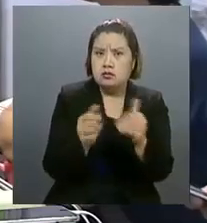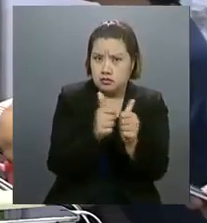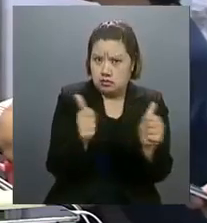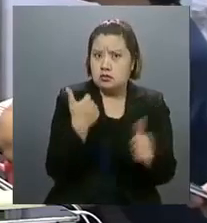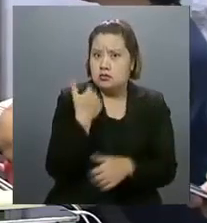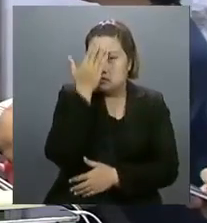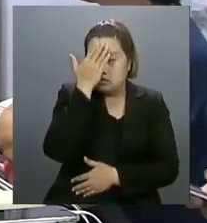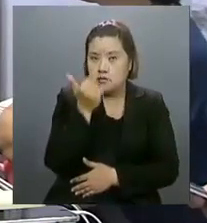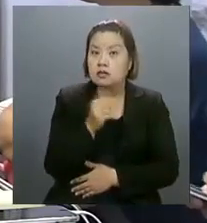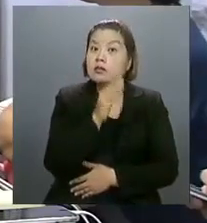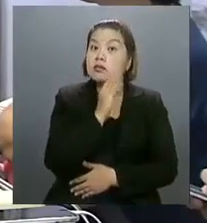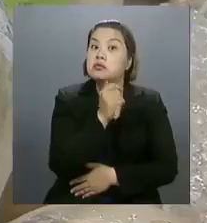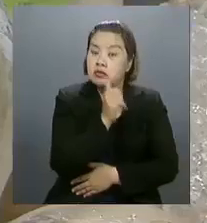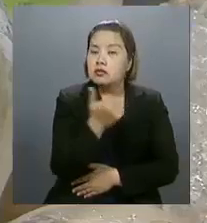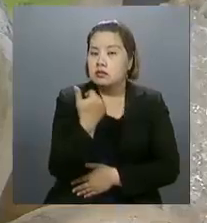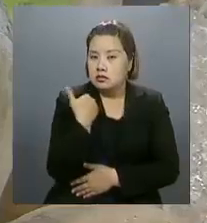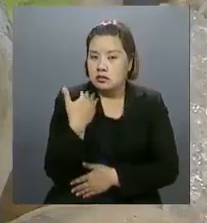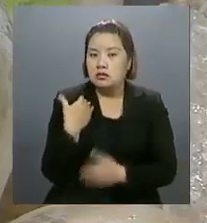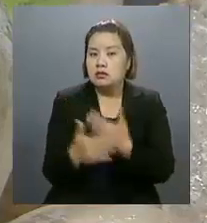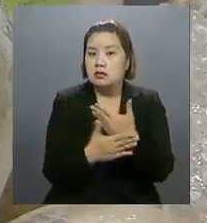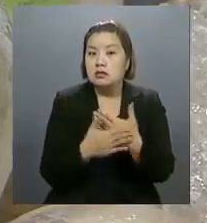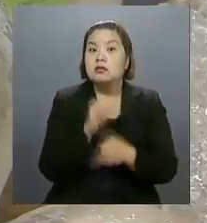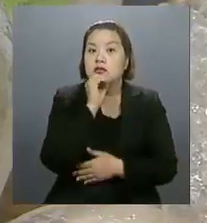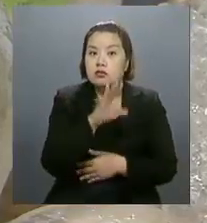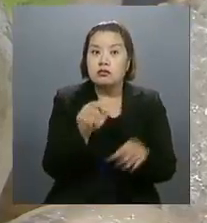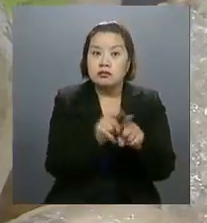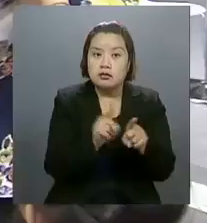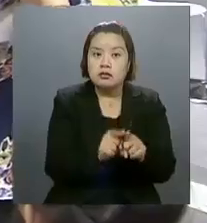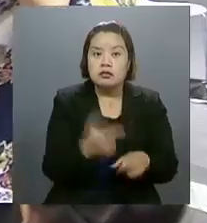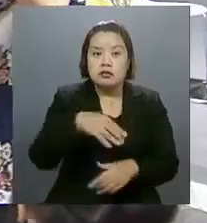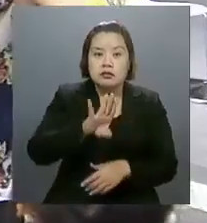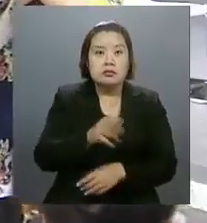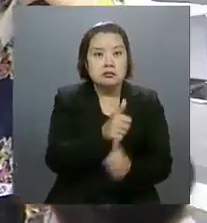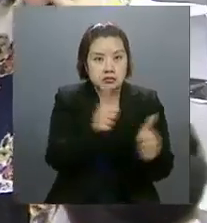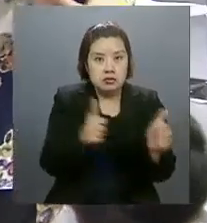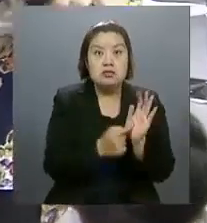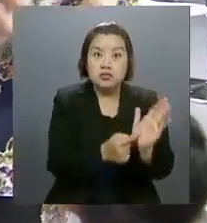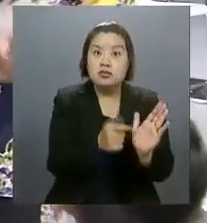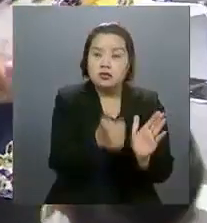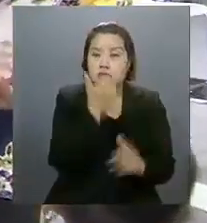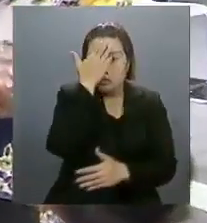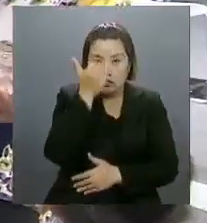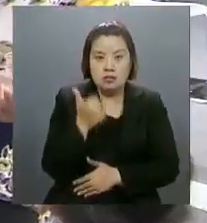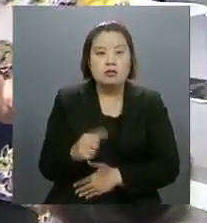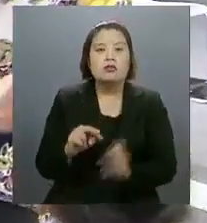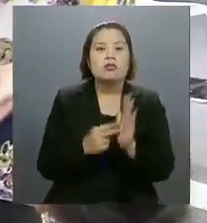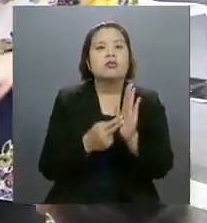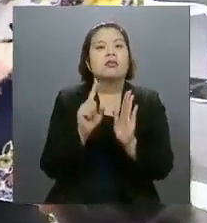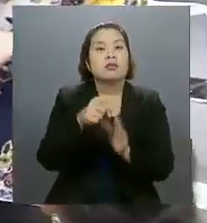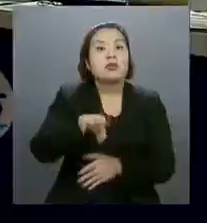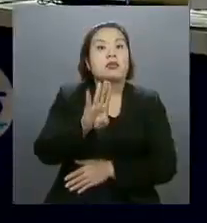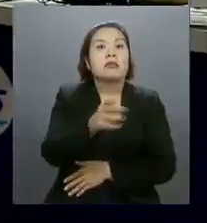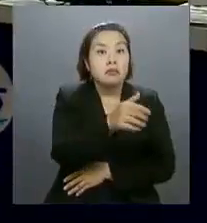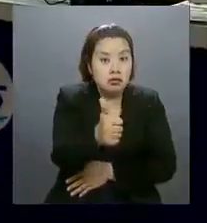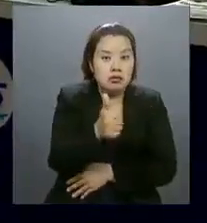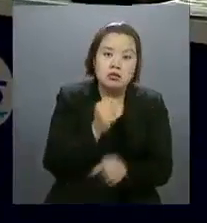การระบุในหมายเหตุท้ายหนังสือรับรองนิติบุคคลเช่นเดียวกันเพราะว่าเป็นนิติบุคคลที่มีความชัดเจนในการทำธุรกิจ